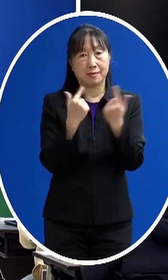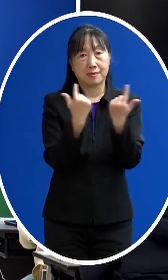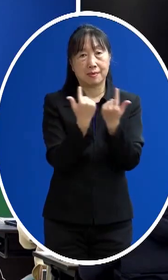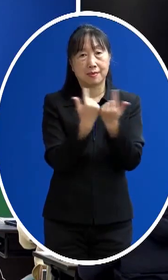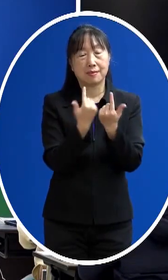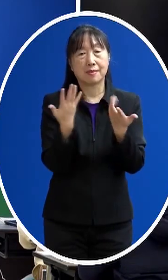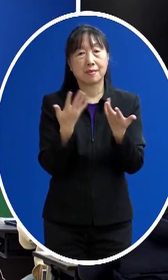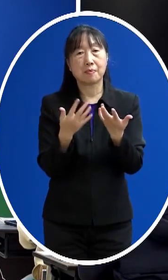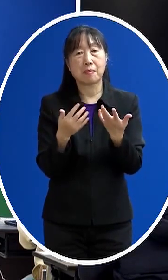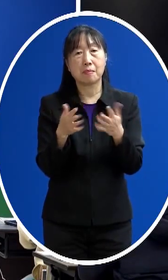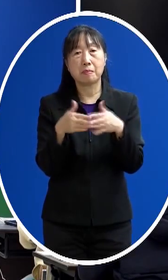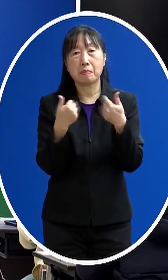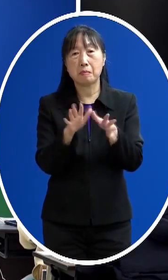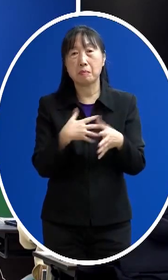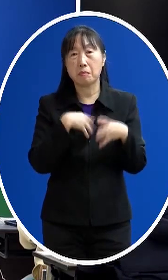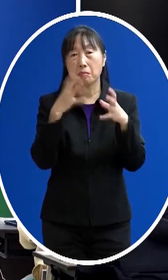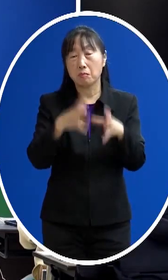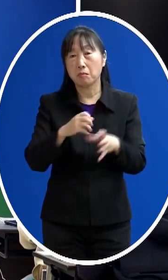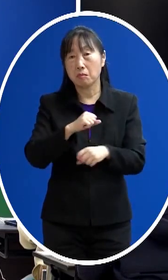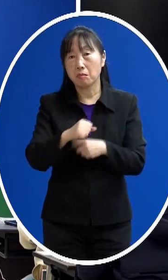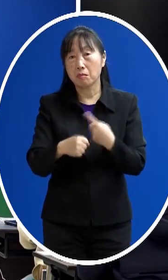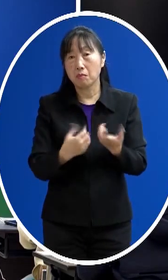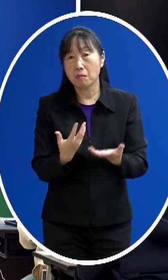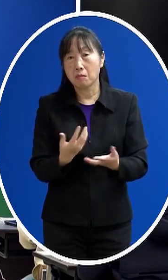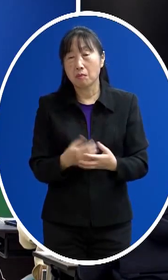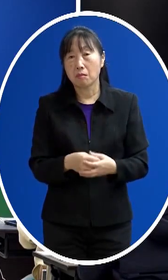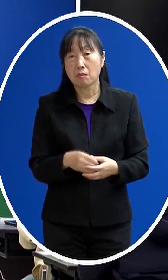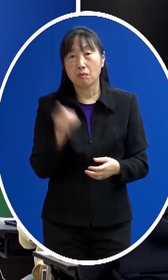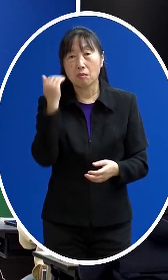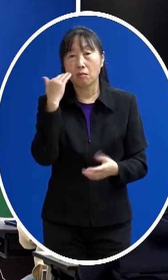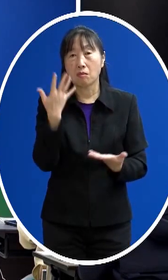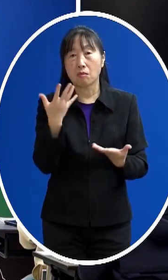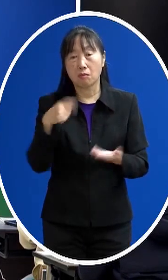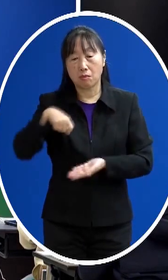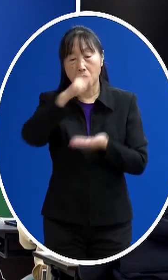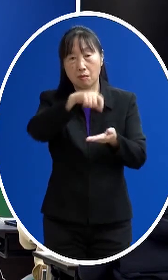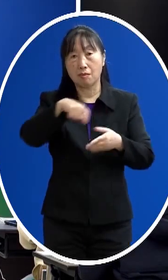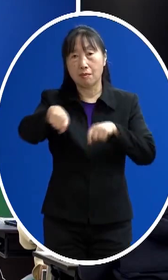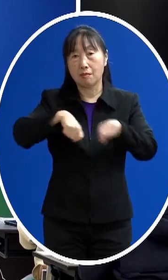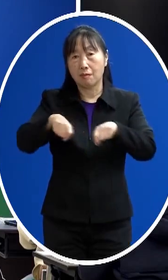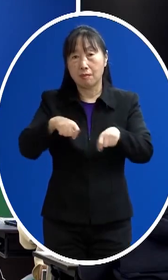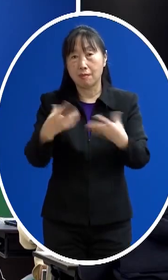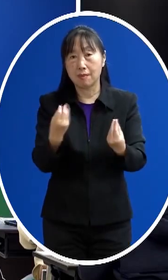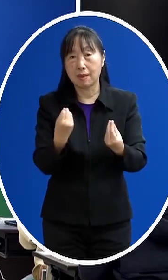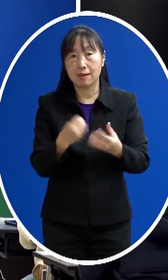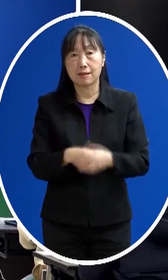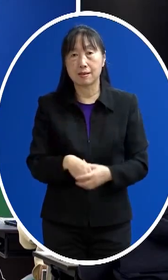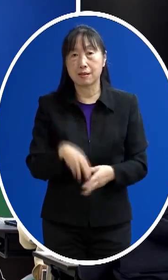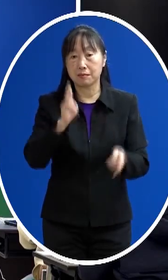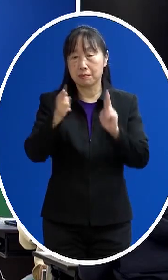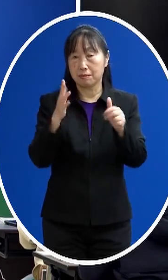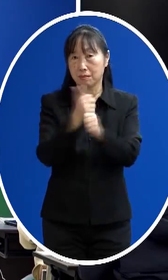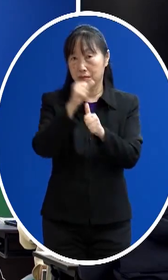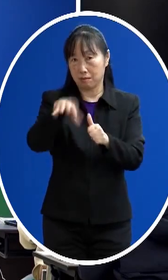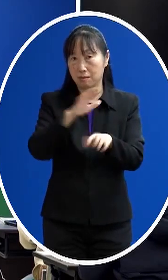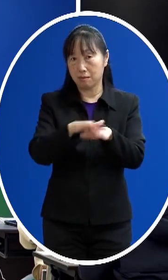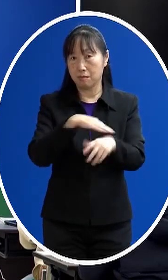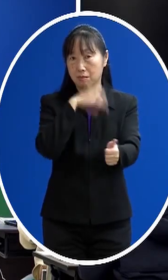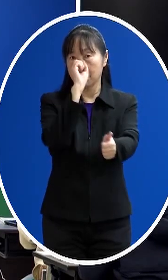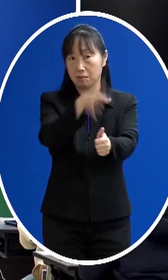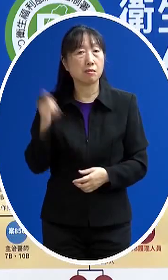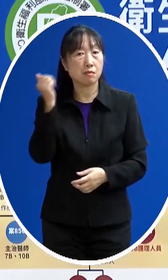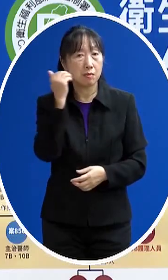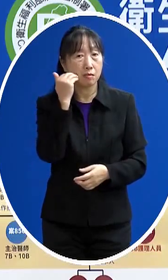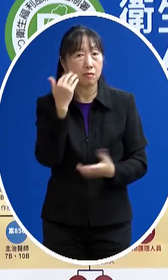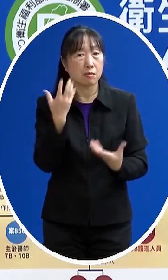要不要举办，所以意思是说，如果他们没有提交这个防疫应变计划的话，指挥中心就会要求他们停办或延